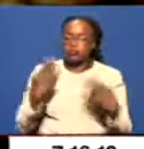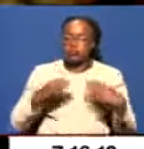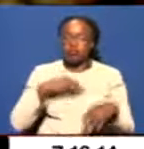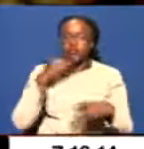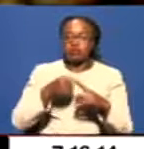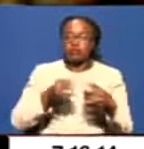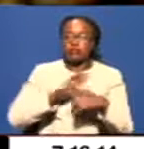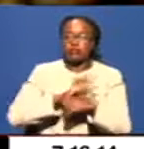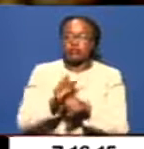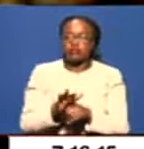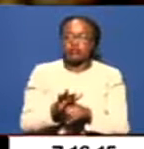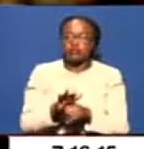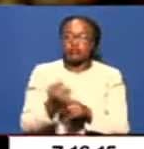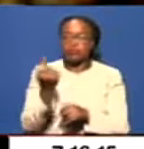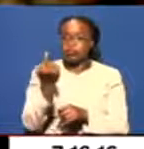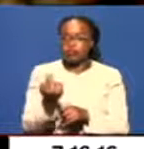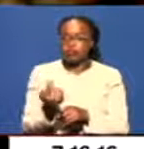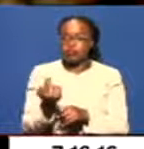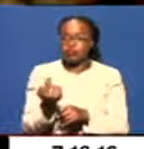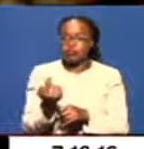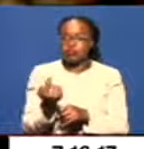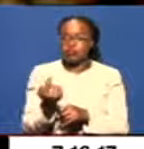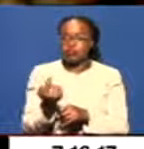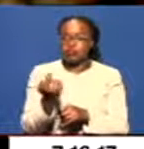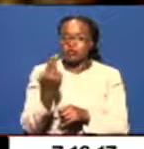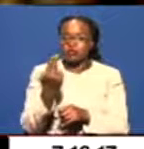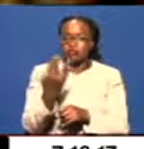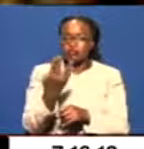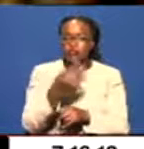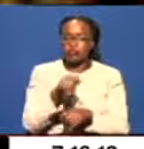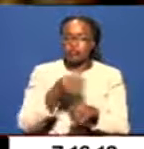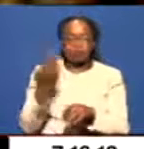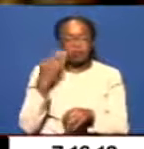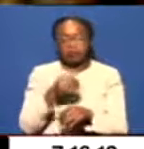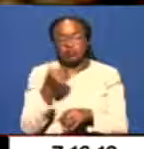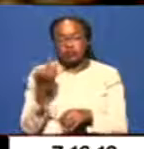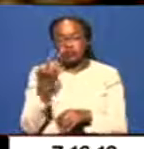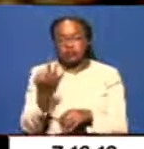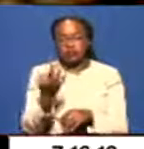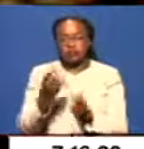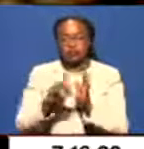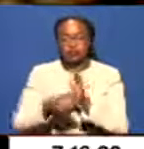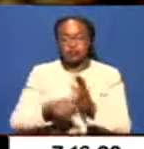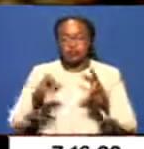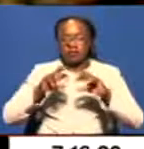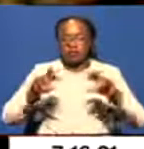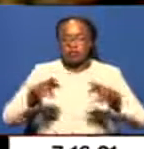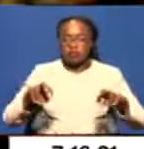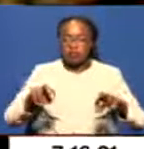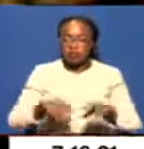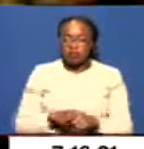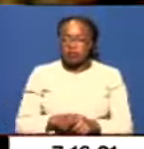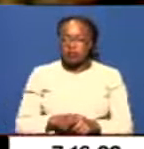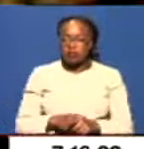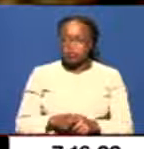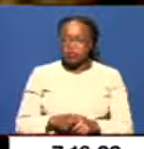na ugonjwa huo mmoja katika muda huo wa masaa 28, ilhali wengine 3 ni kutokana na ukaguzi wa kumbukumbu kwenye taasisi